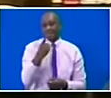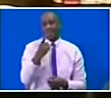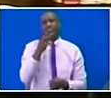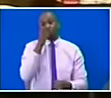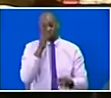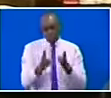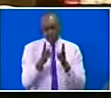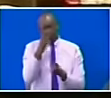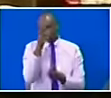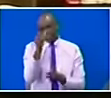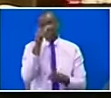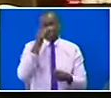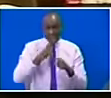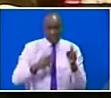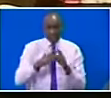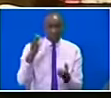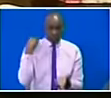120